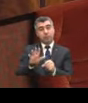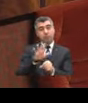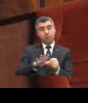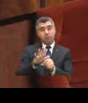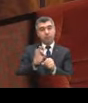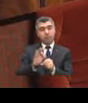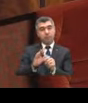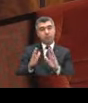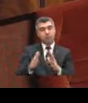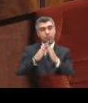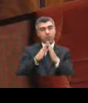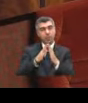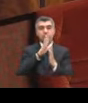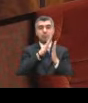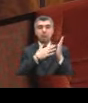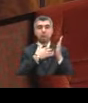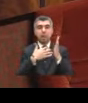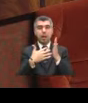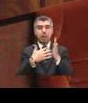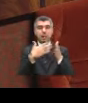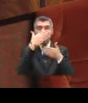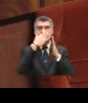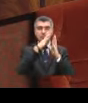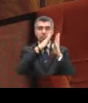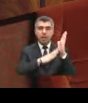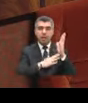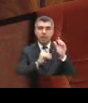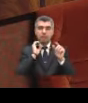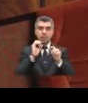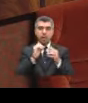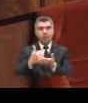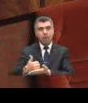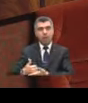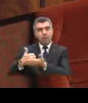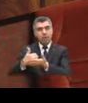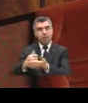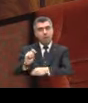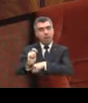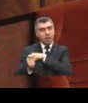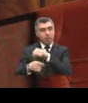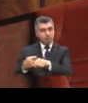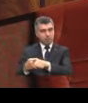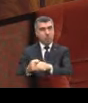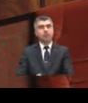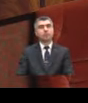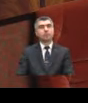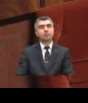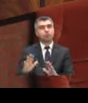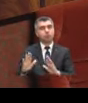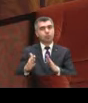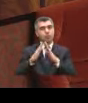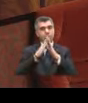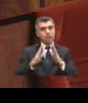أساسا على البرنامج الوطني لتقليص الفوارق المجالية والاجتماعية بالوسط القروي والمناطق